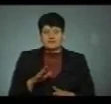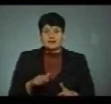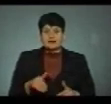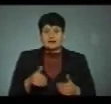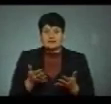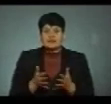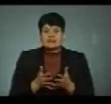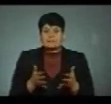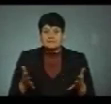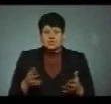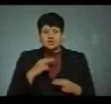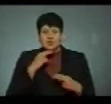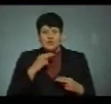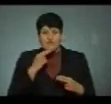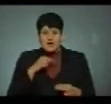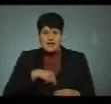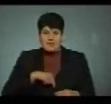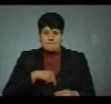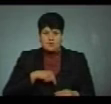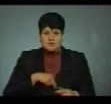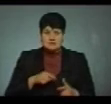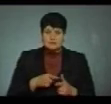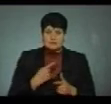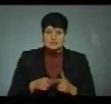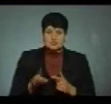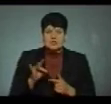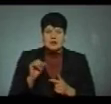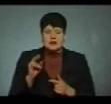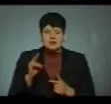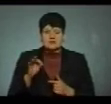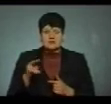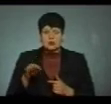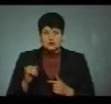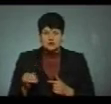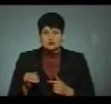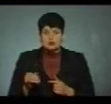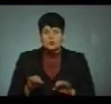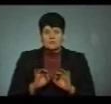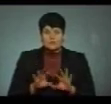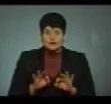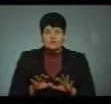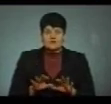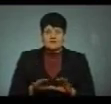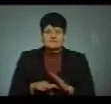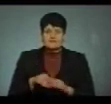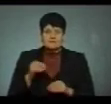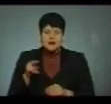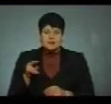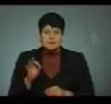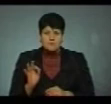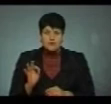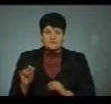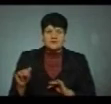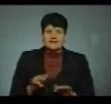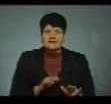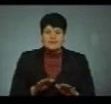надавати більше уваги емоціям, ніж раціологічному обґрунтуванні і вибирати по